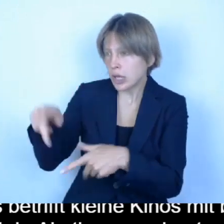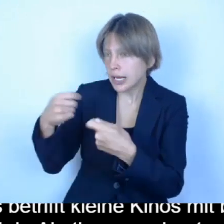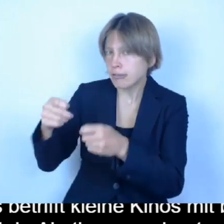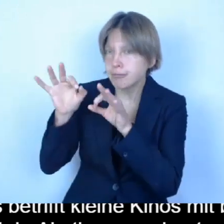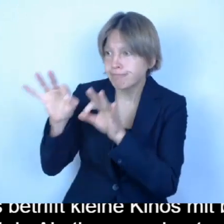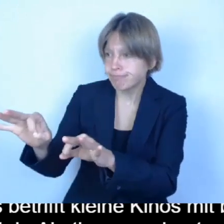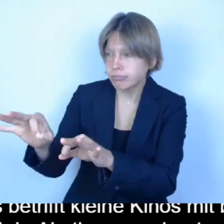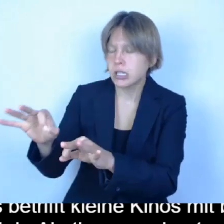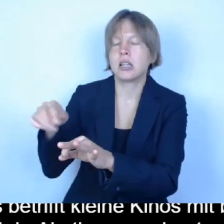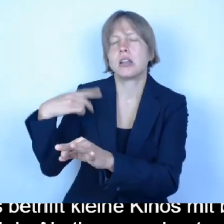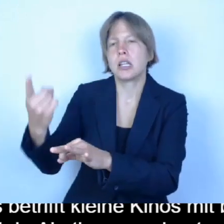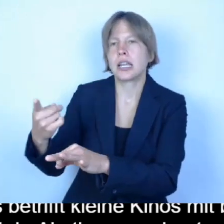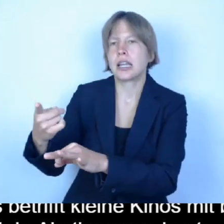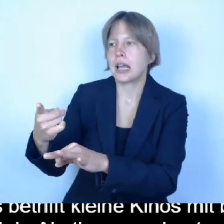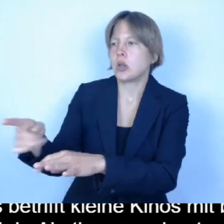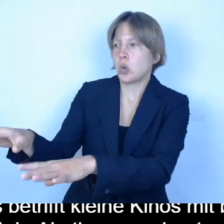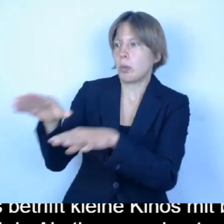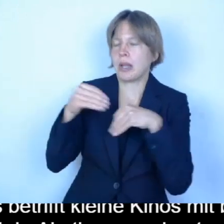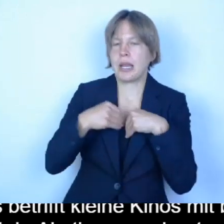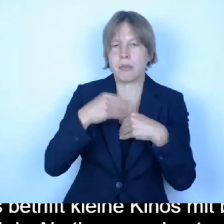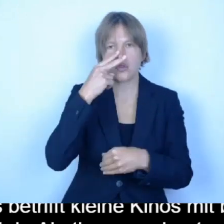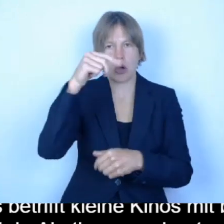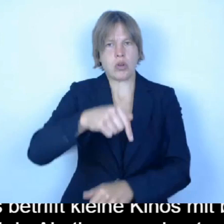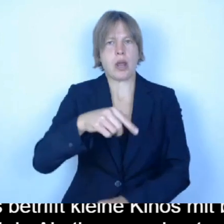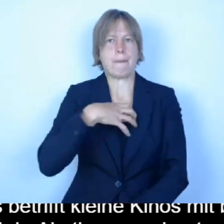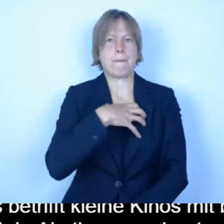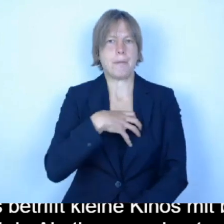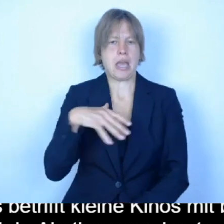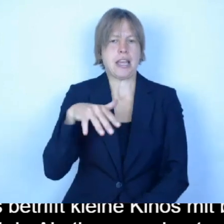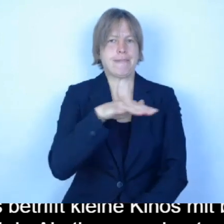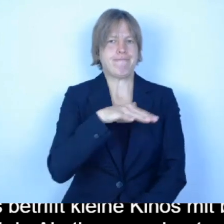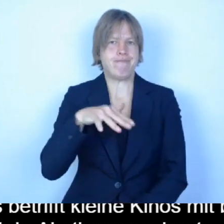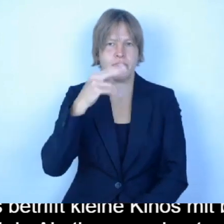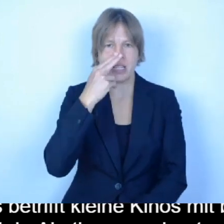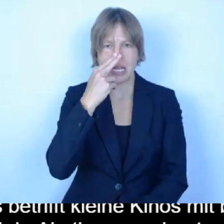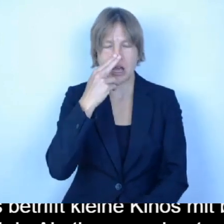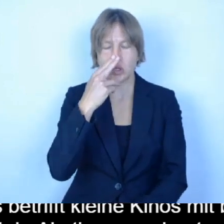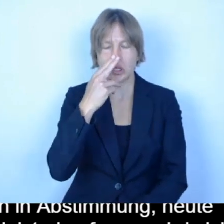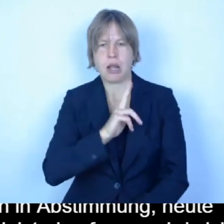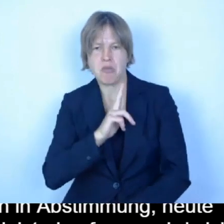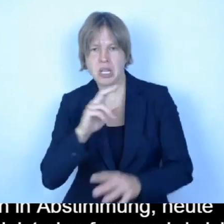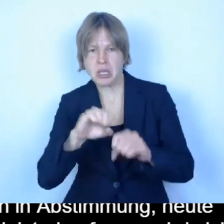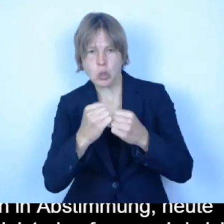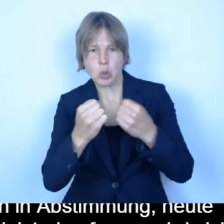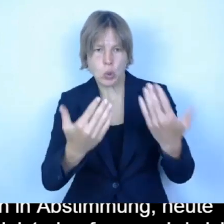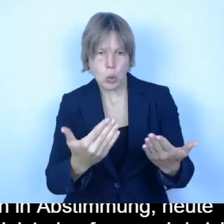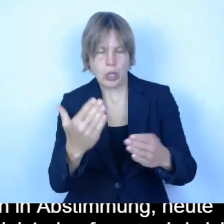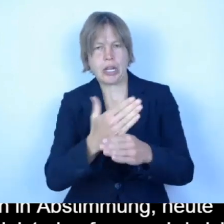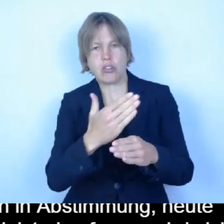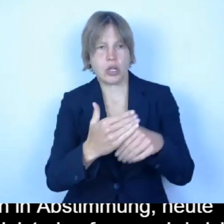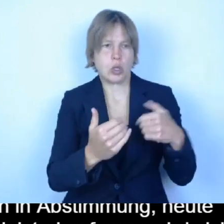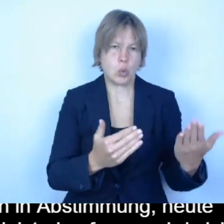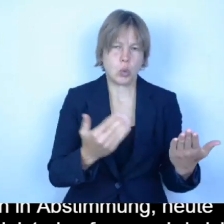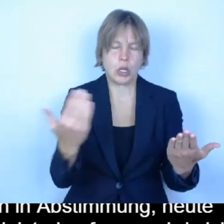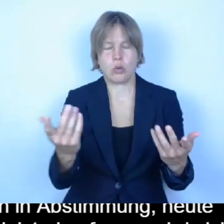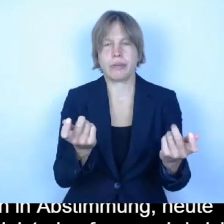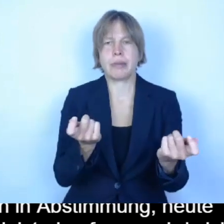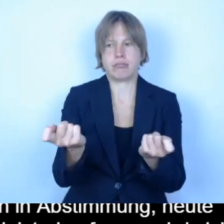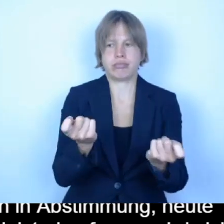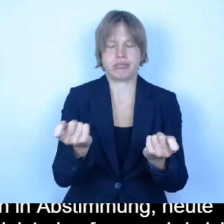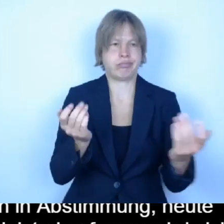entscheiden können. Allerdings muss man sich im Klaren sein, viele Kinobetreiber drängen jetzt gar nicht auf die sofortige Öffnung, jetzt